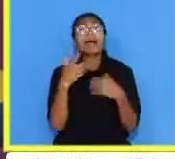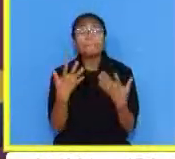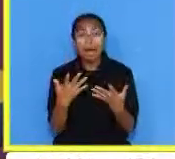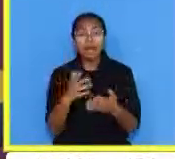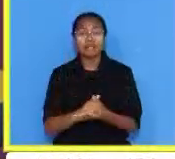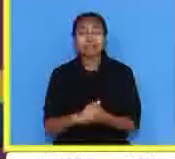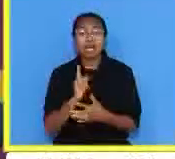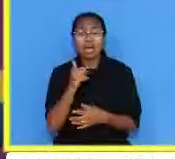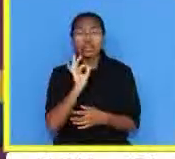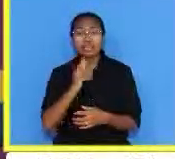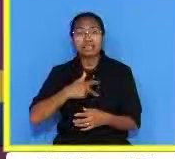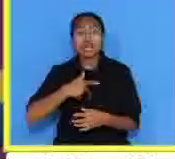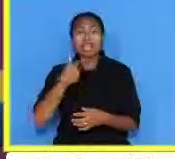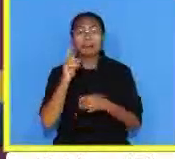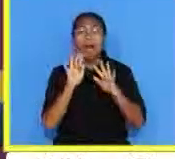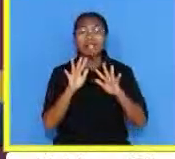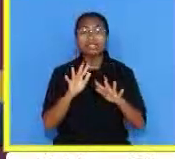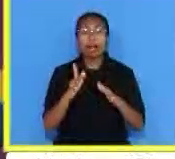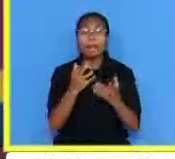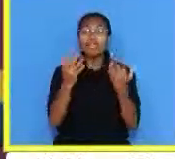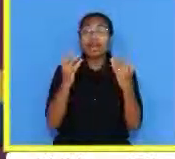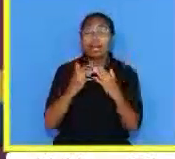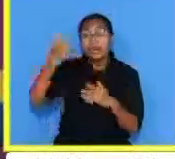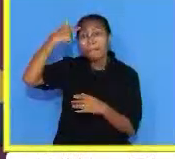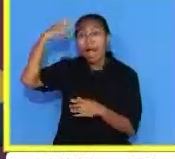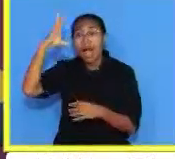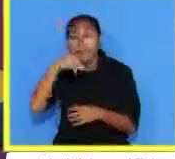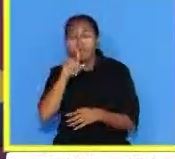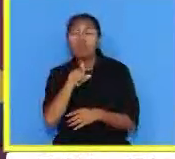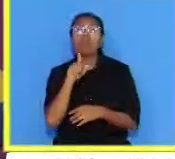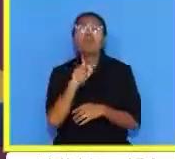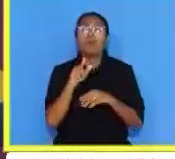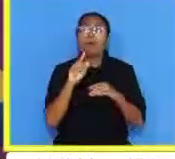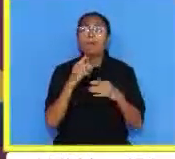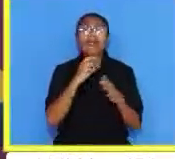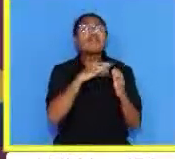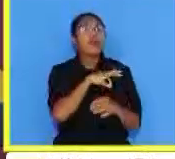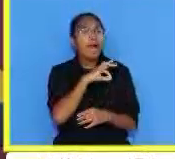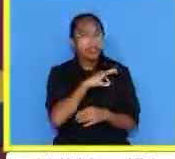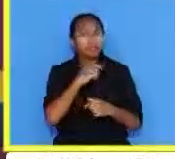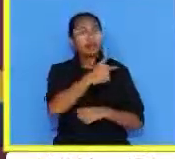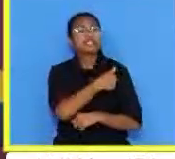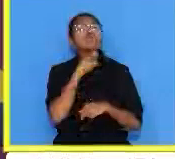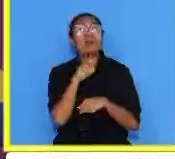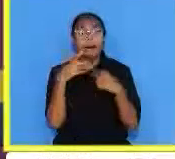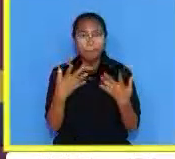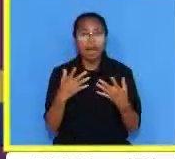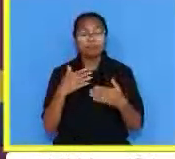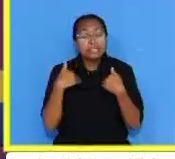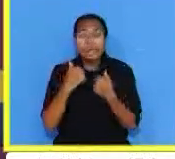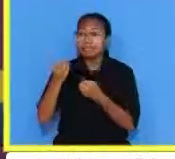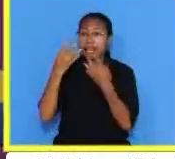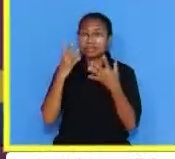bahwa belum banyak masyarakat yang paham betul apa itu manfaat vaksin, sehingga mungkin Ibu bisa menjelaskan. Ya.